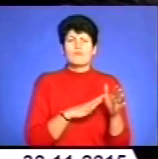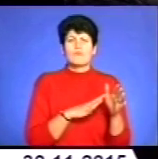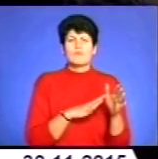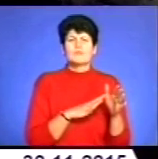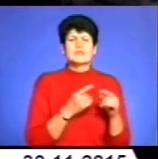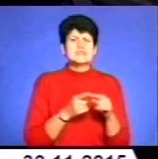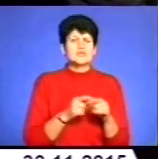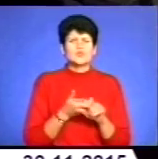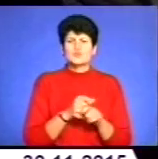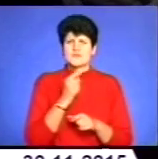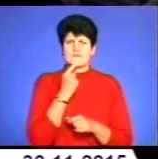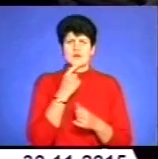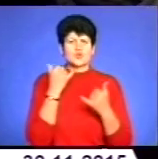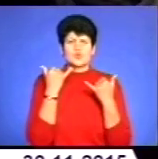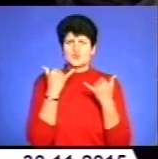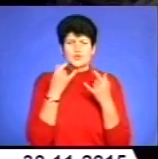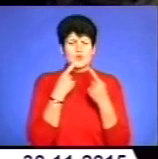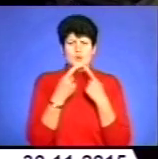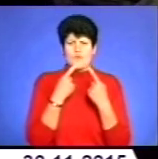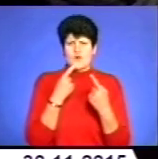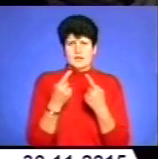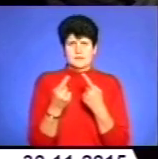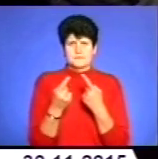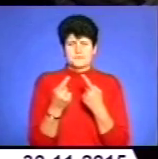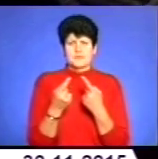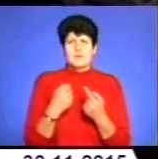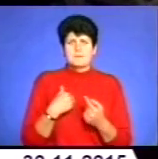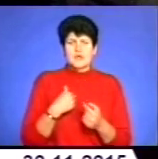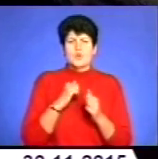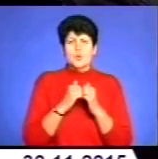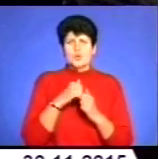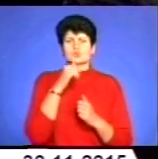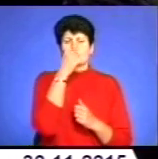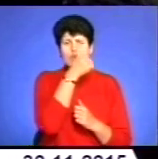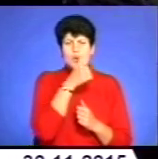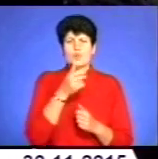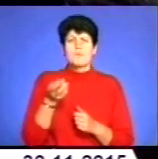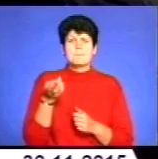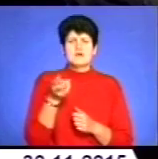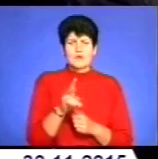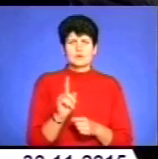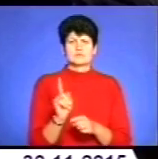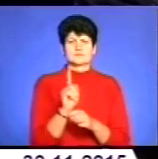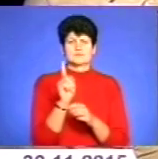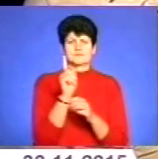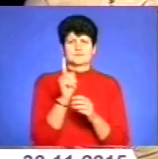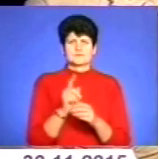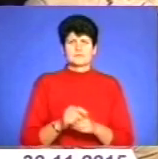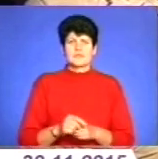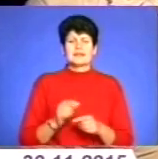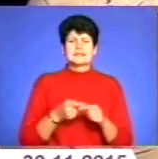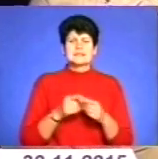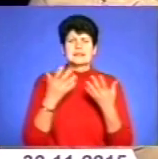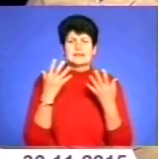Це дуже важко сьогодні то все проговорити. Ну, ми кожного року приходимо і палимо свічки. Цей день –